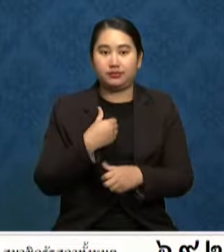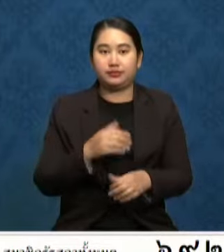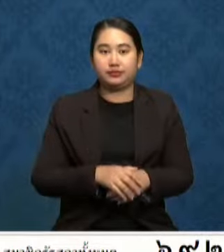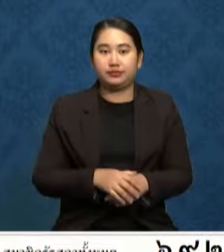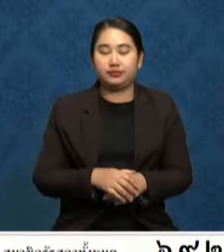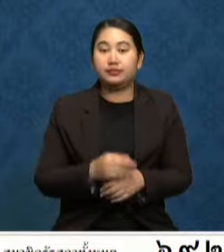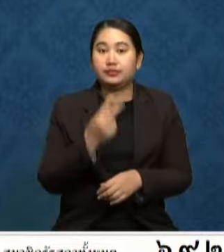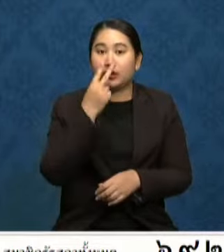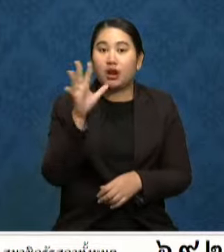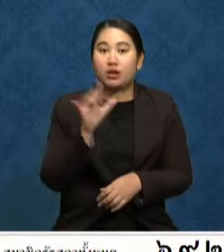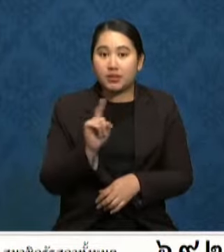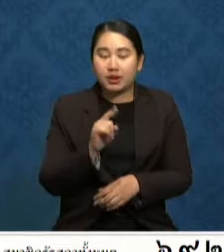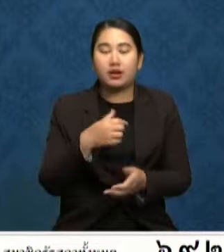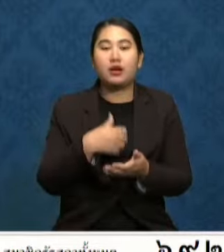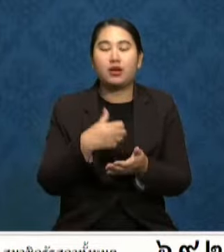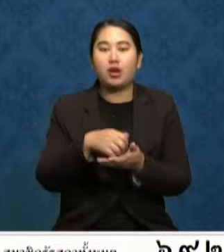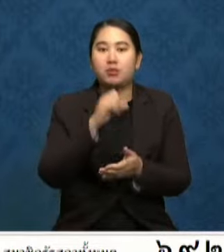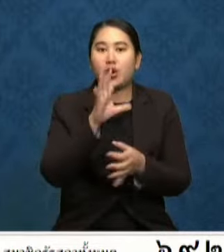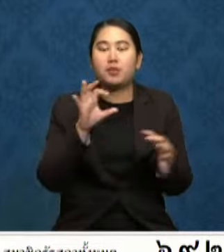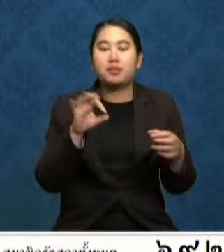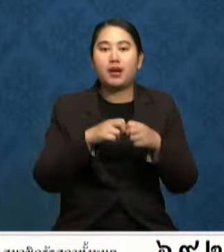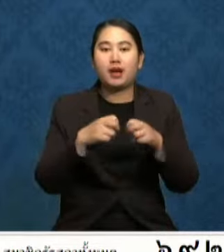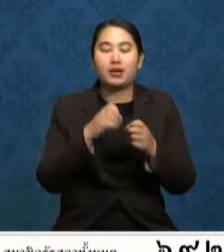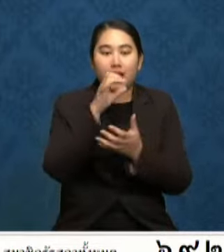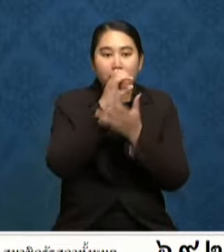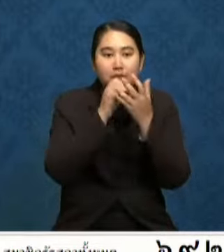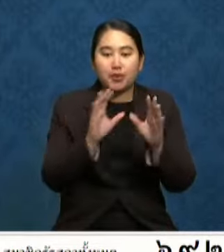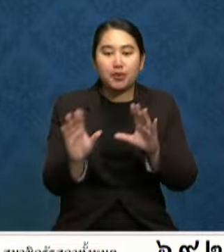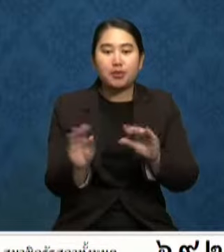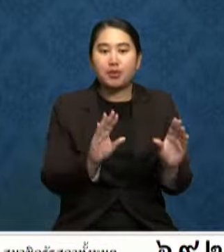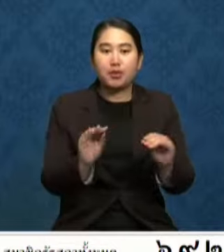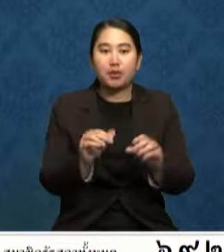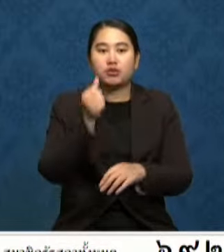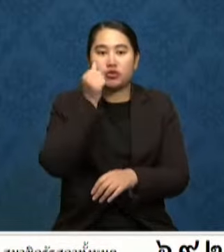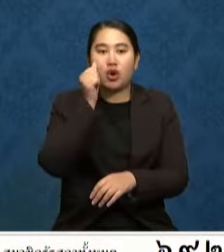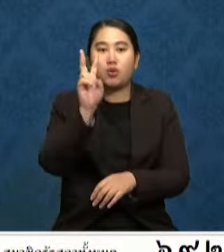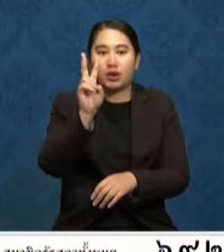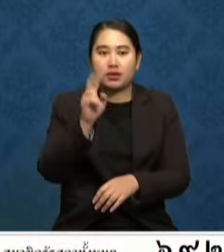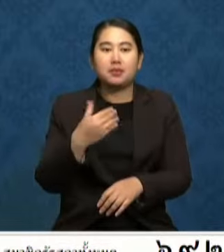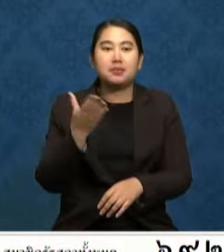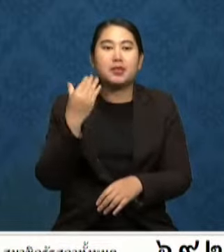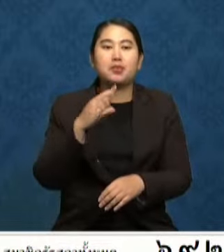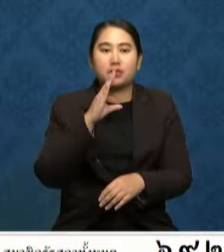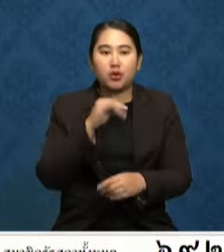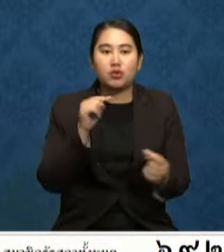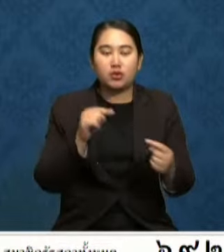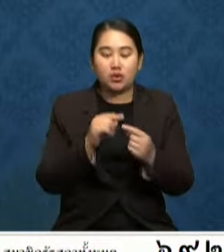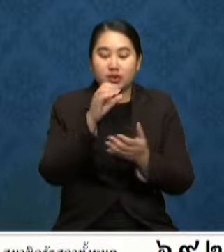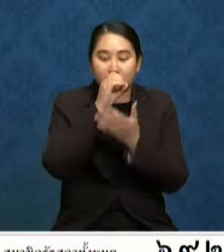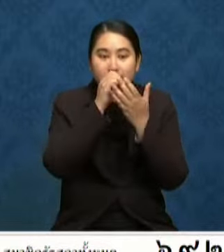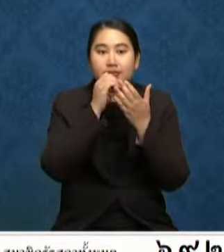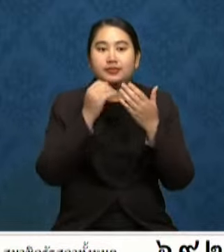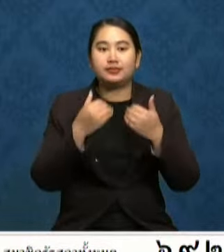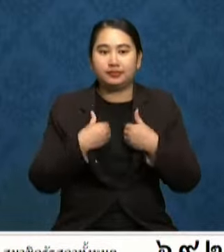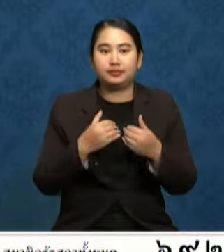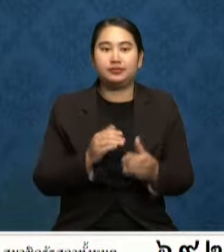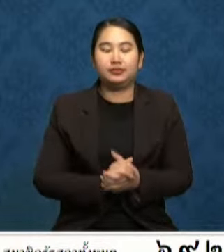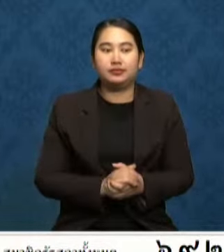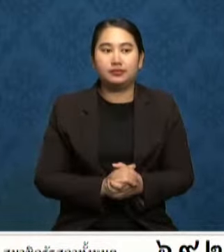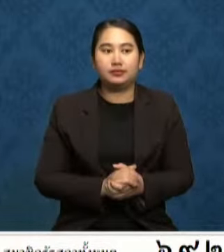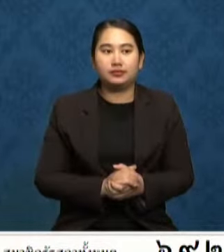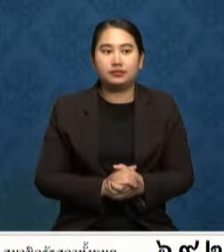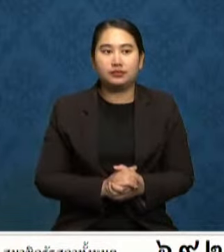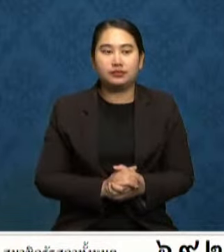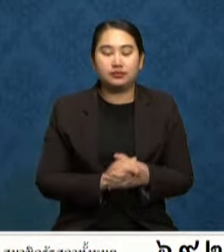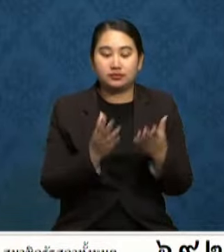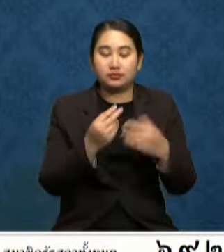เขาอีตบายลเอียดดวยคืออะไร เรื่องยาเสบทตนี้พูดกทั้งสองวน พูดมาสะครู่นพึจบลงนี้กเรื่ยาเสบทตนี้แะค